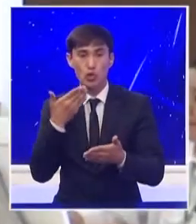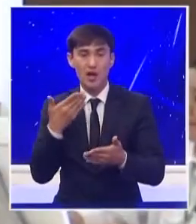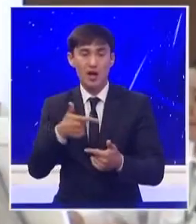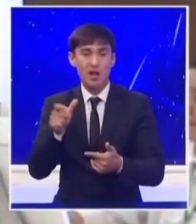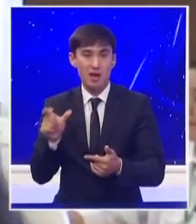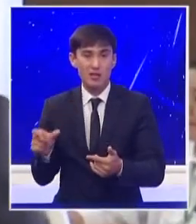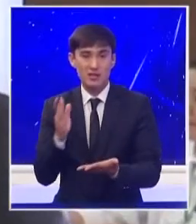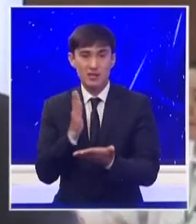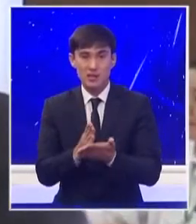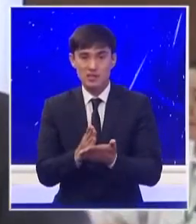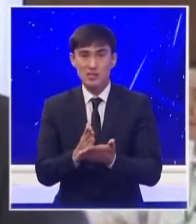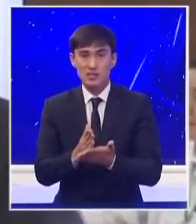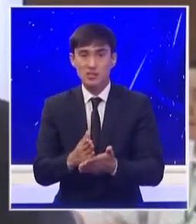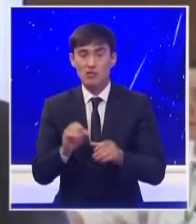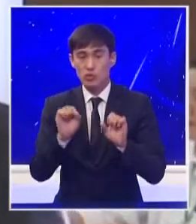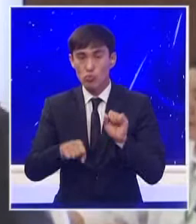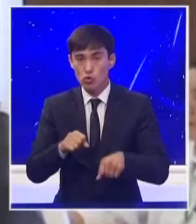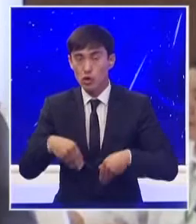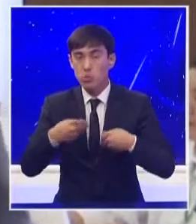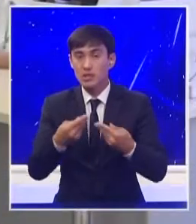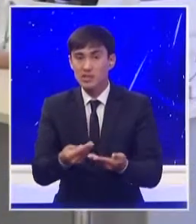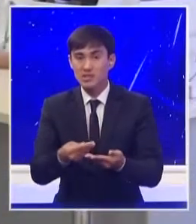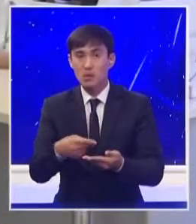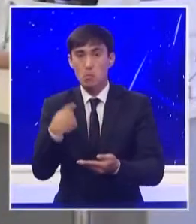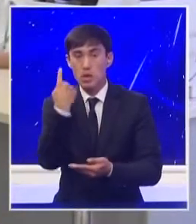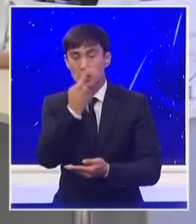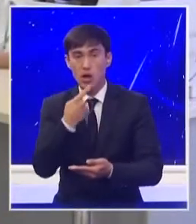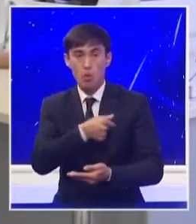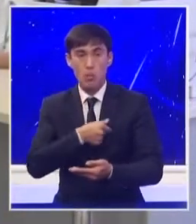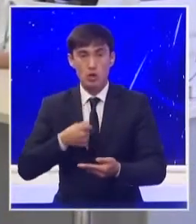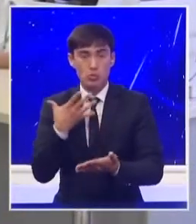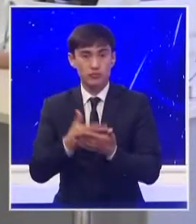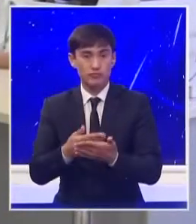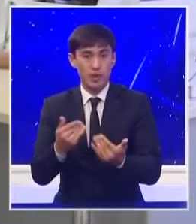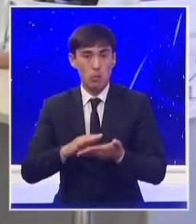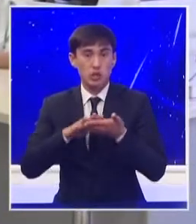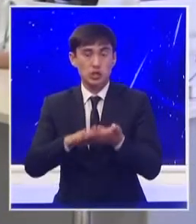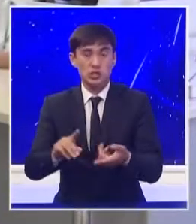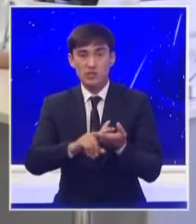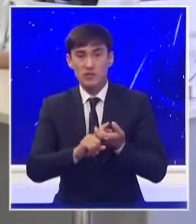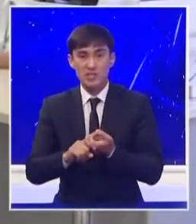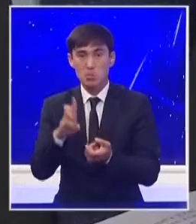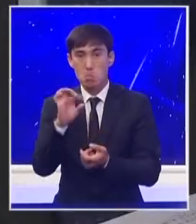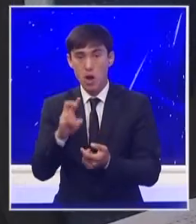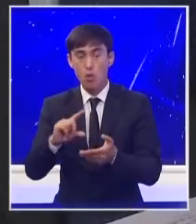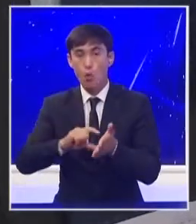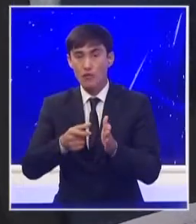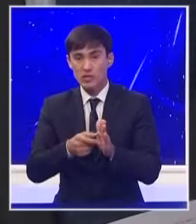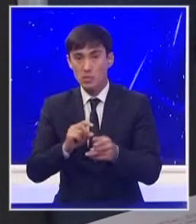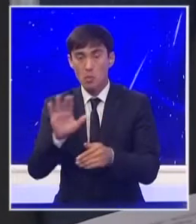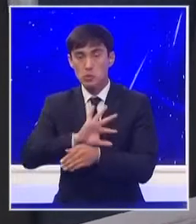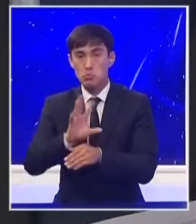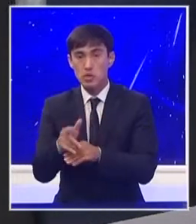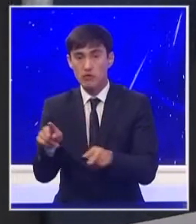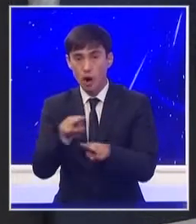имеют возможность обратиться за помощью к персональному менеджеру по своему усмотрению. Все обращения связаны с бэк-офисами,